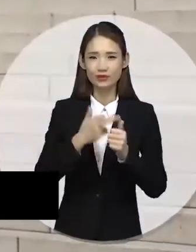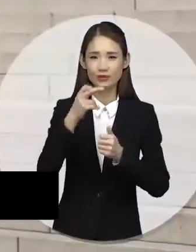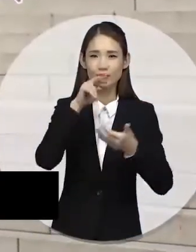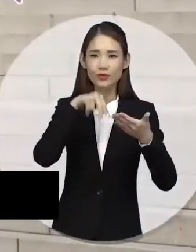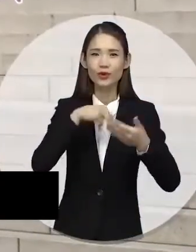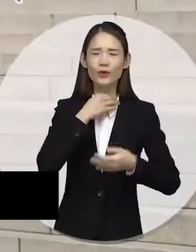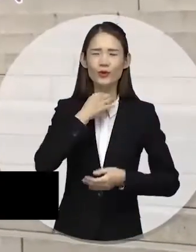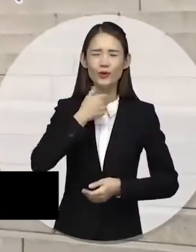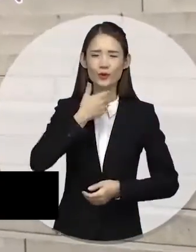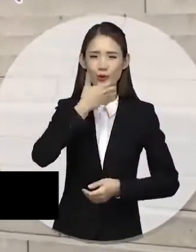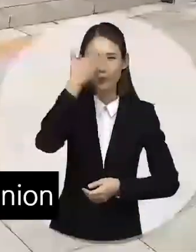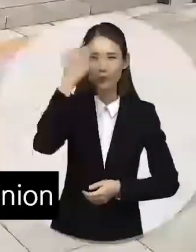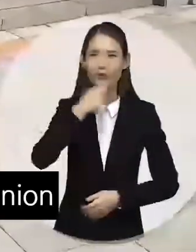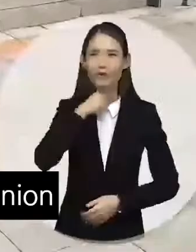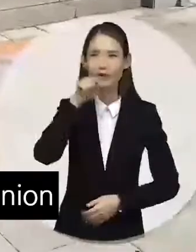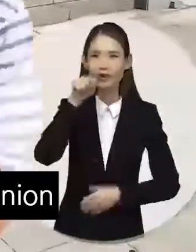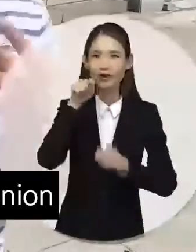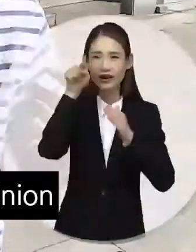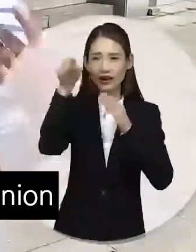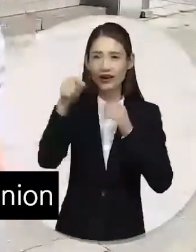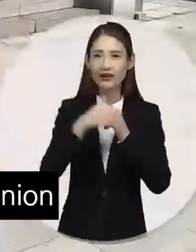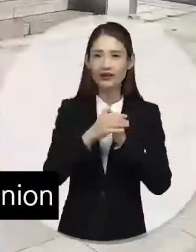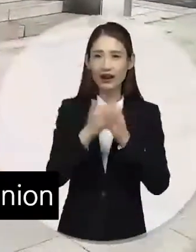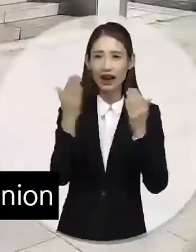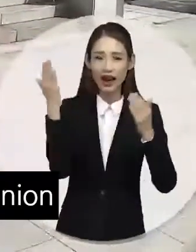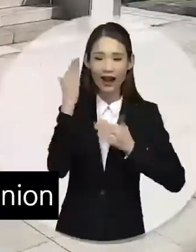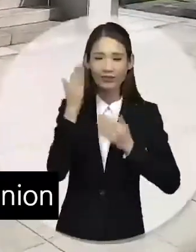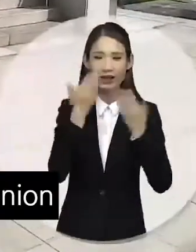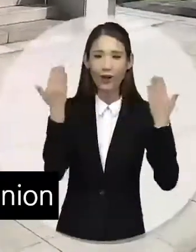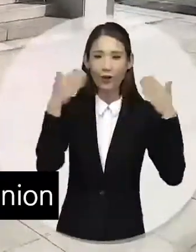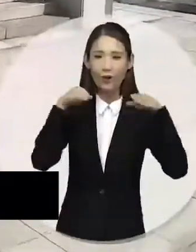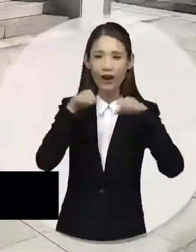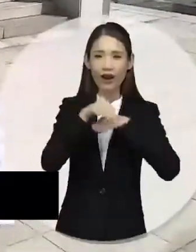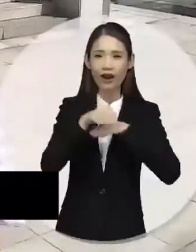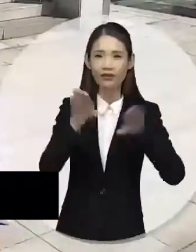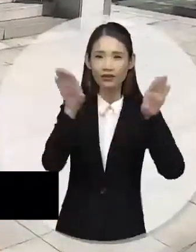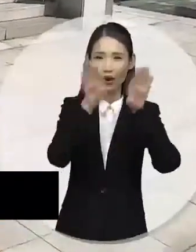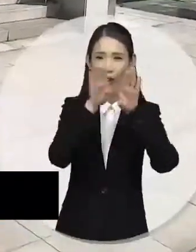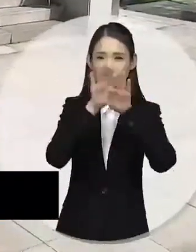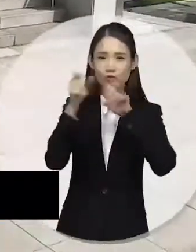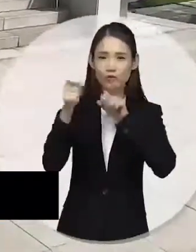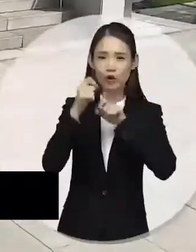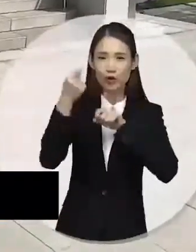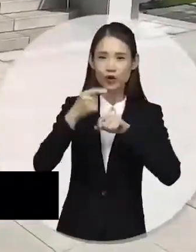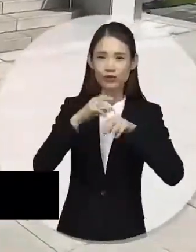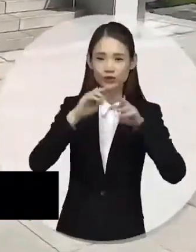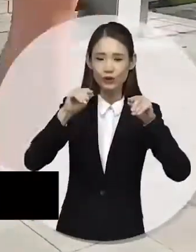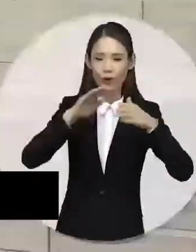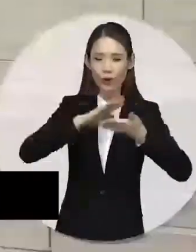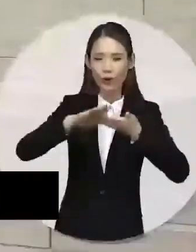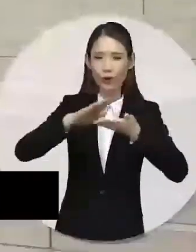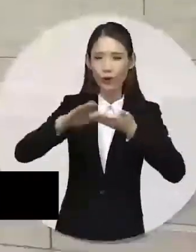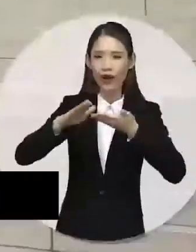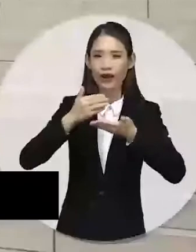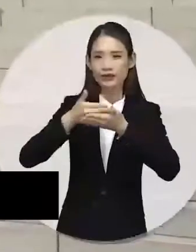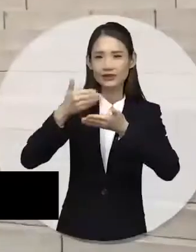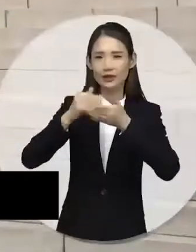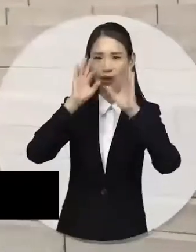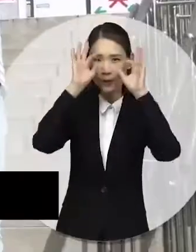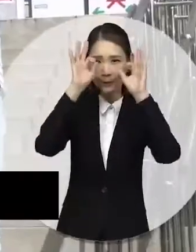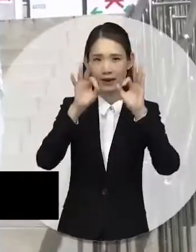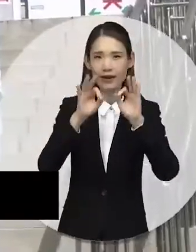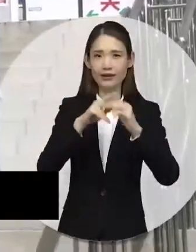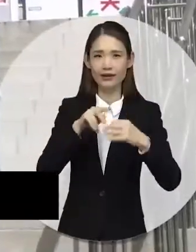오빠의 로마로 가자! 그러니까 우리가 이제 학생회관 정문에 나왔어. 그럼 아까 촉각 지도 본상으로 아마 내